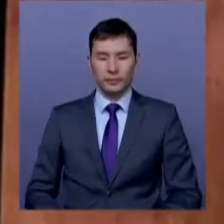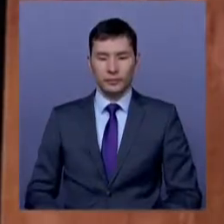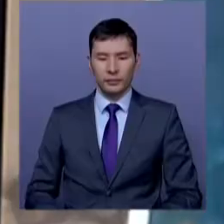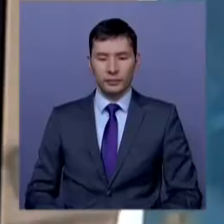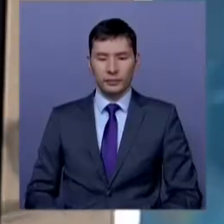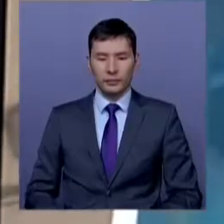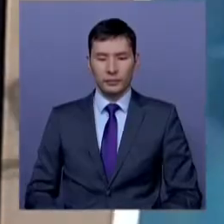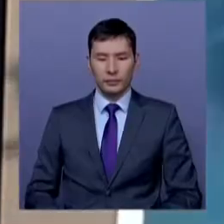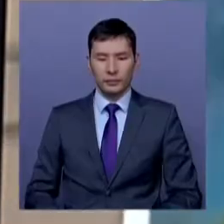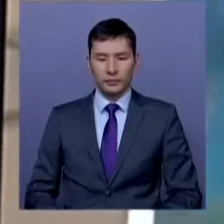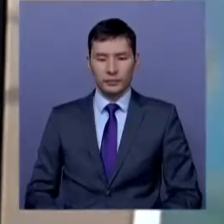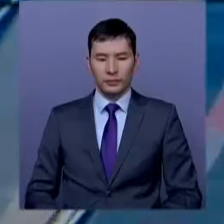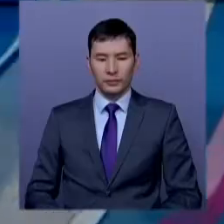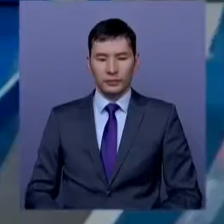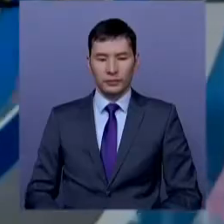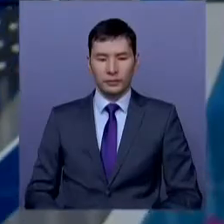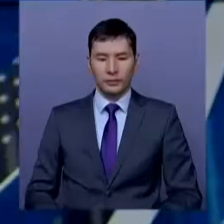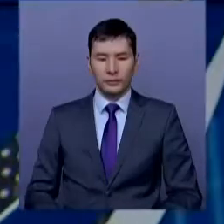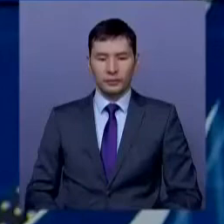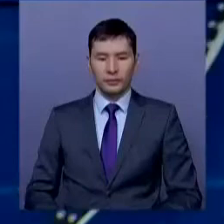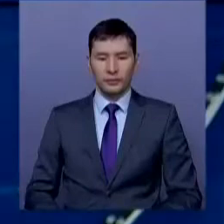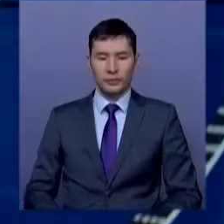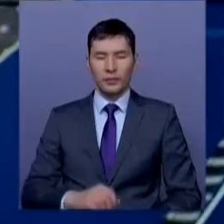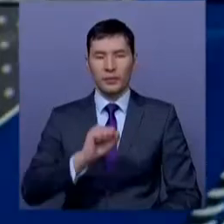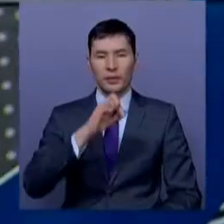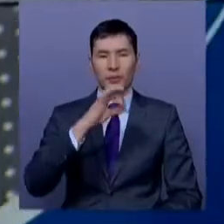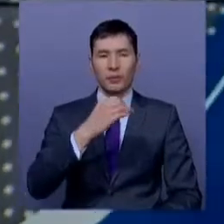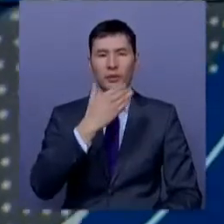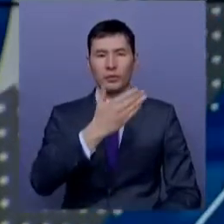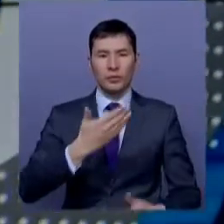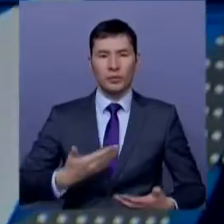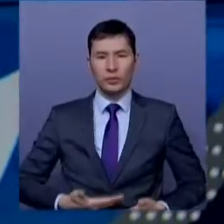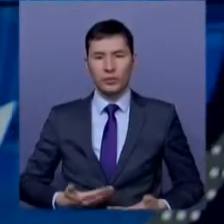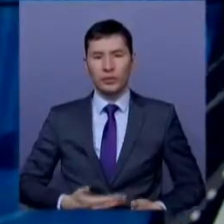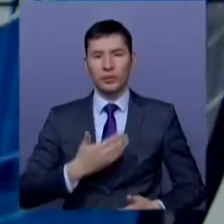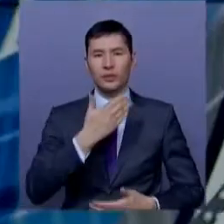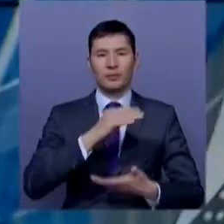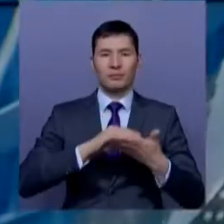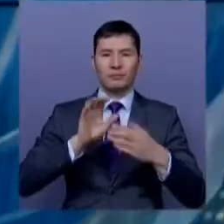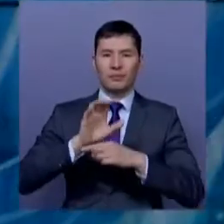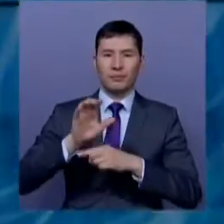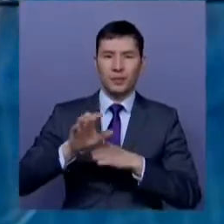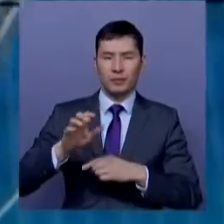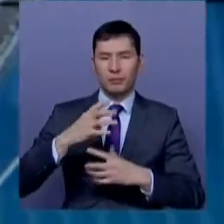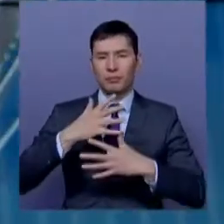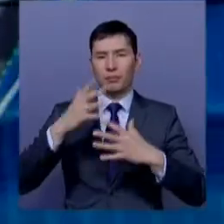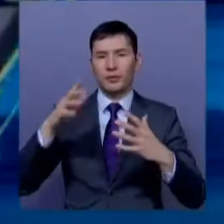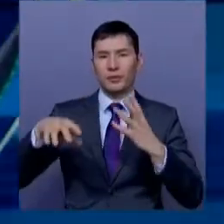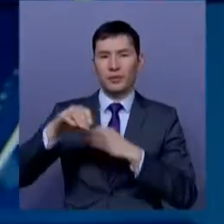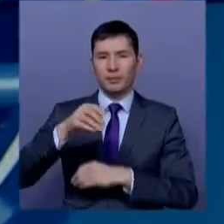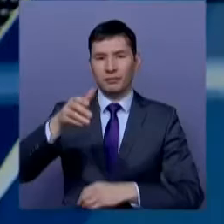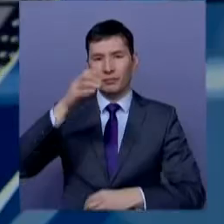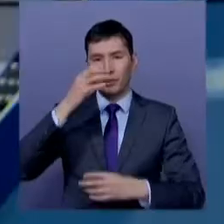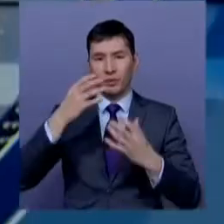Әшімжанов, Алматы телеарнасы. Абайдың өмірі мен шығармашылығына қатысты талай ғалымдардың еңбегіне негіз болған қолжазбалар